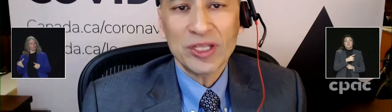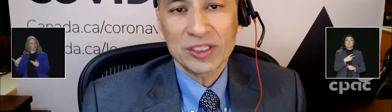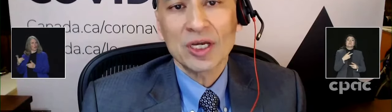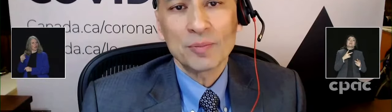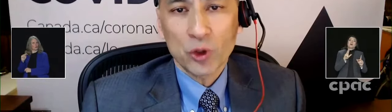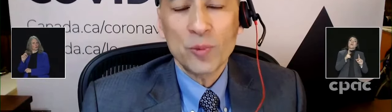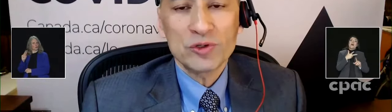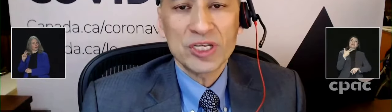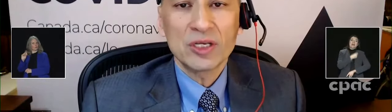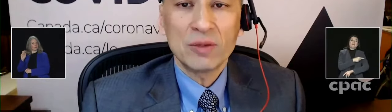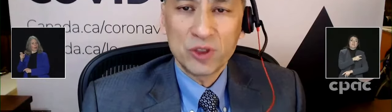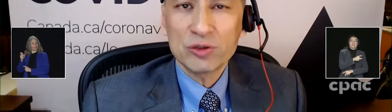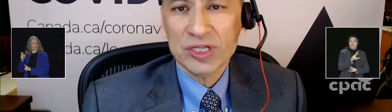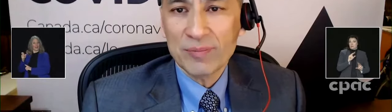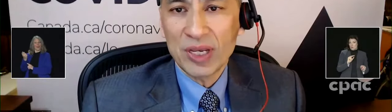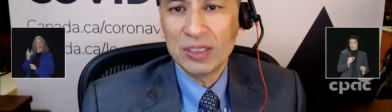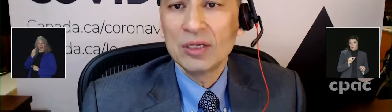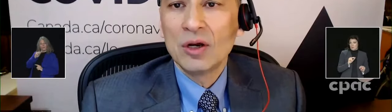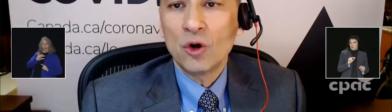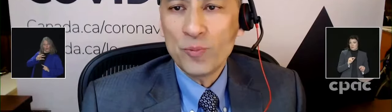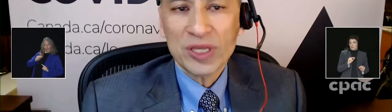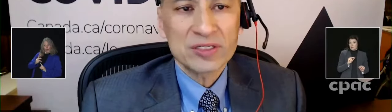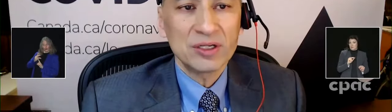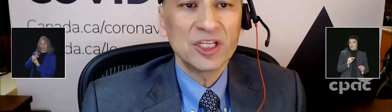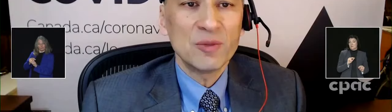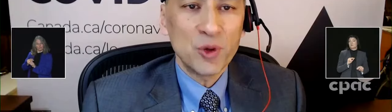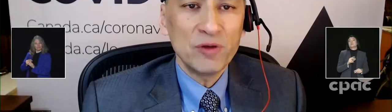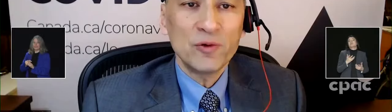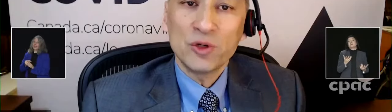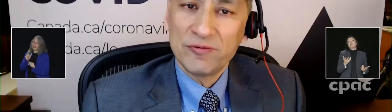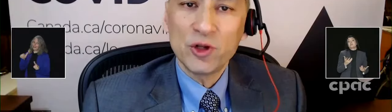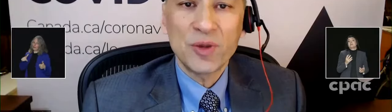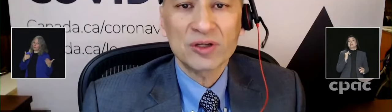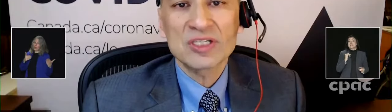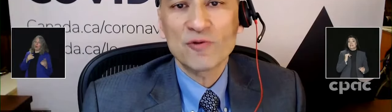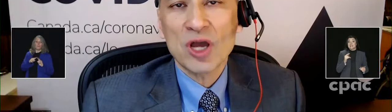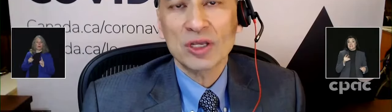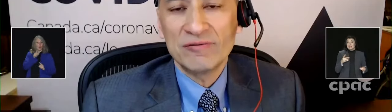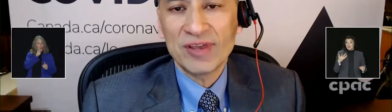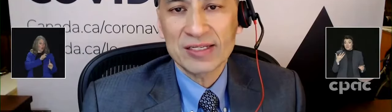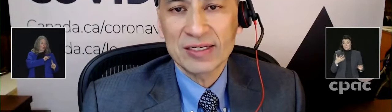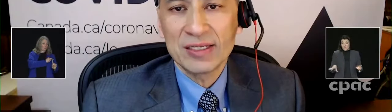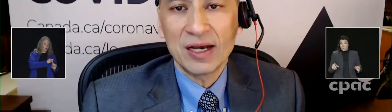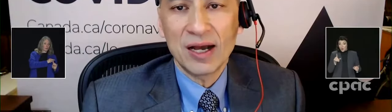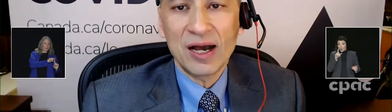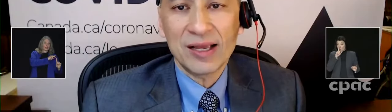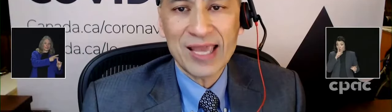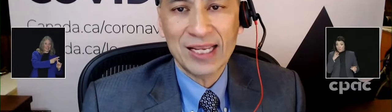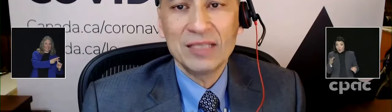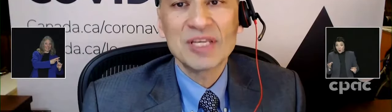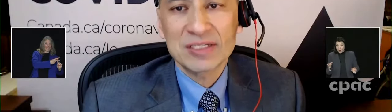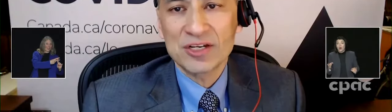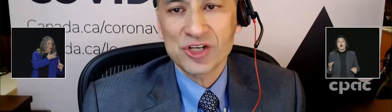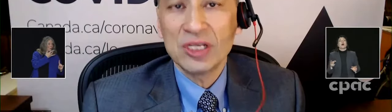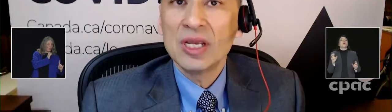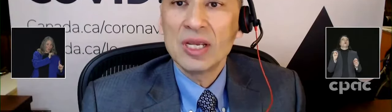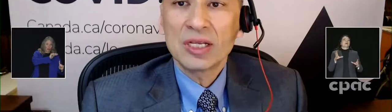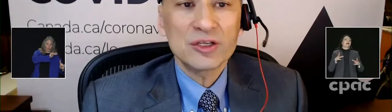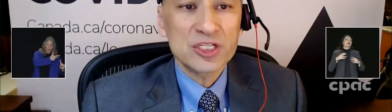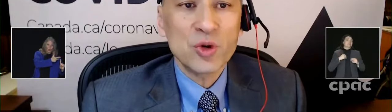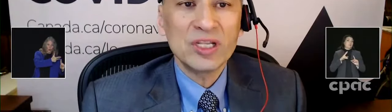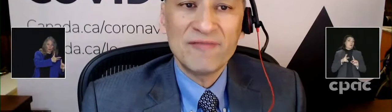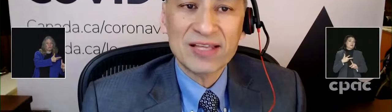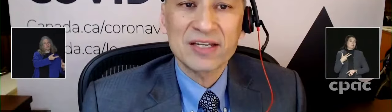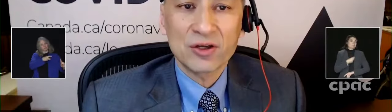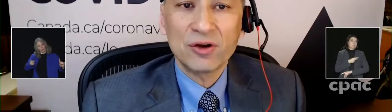mais il peut être proposé comme dose rappel aux personnes qui ne peuvent ou ne veulent pas recevoir un vaccin à ARN messager,